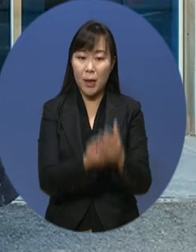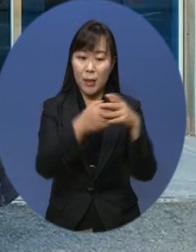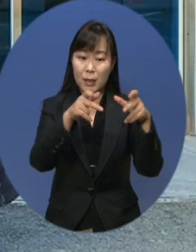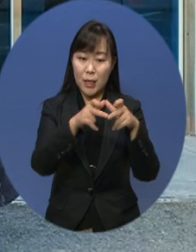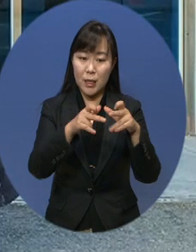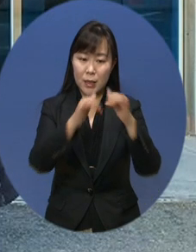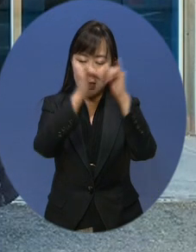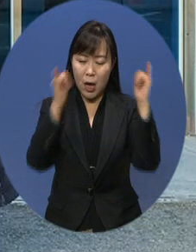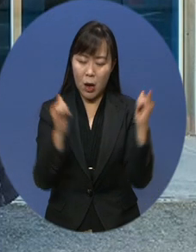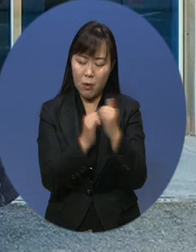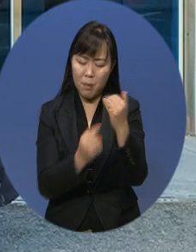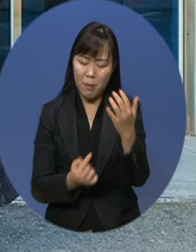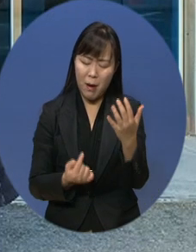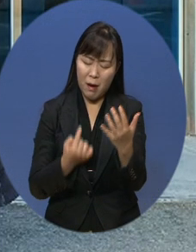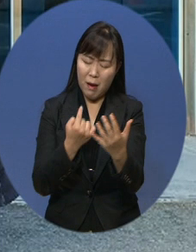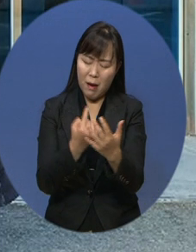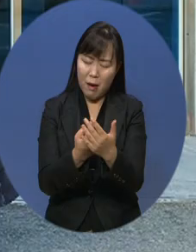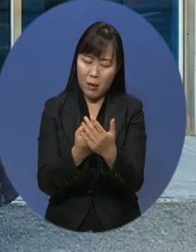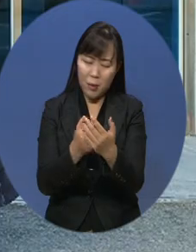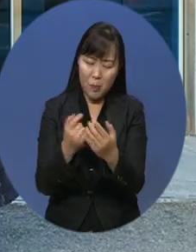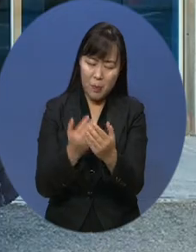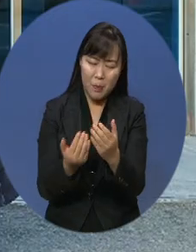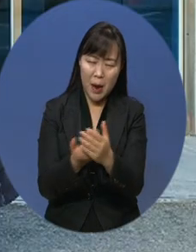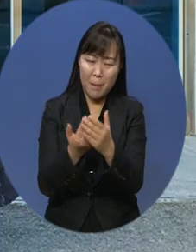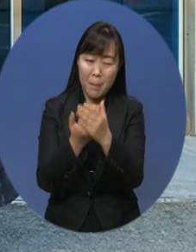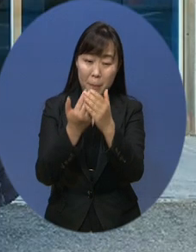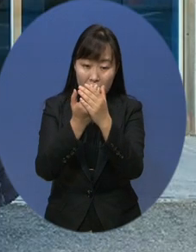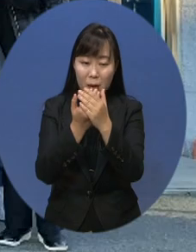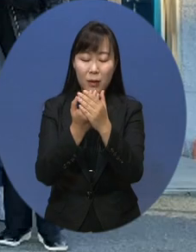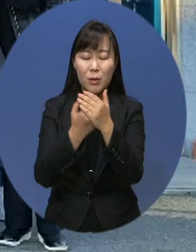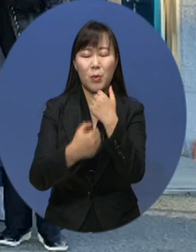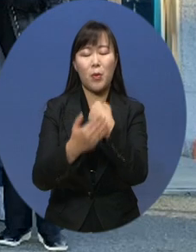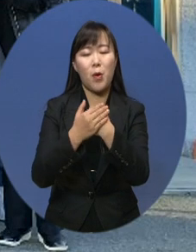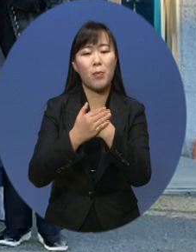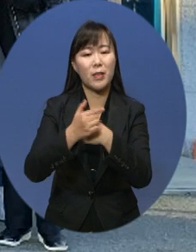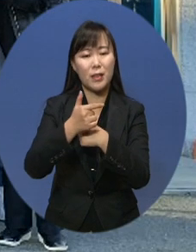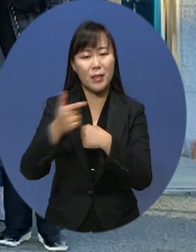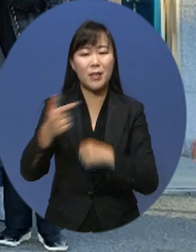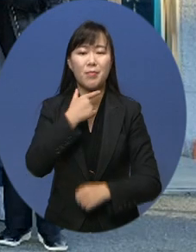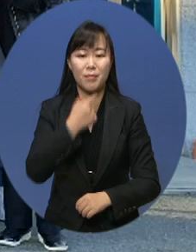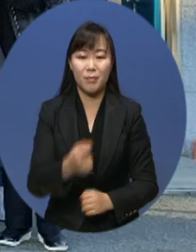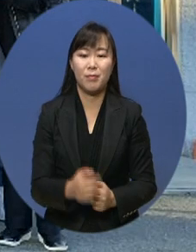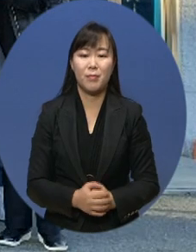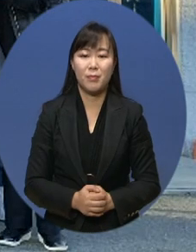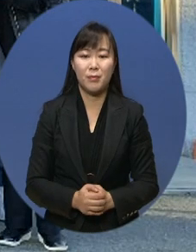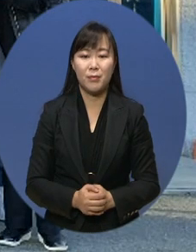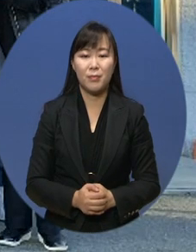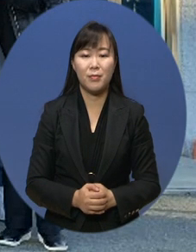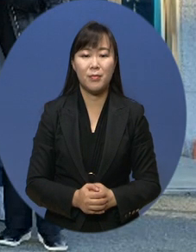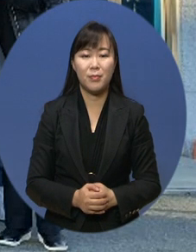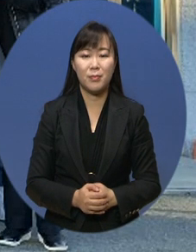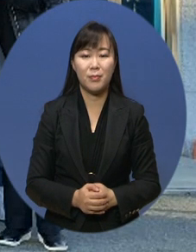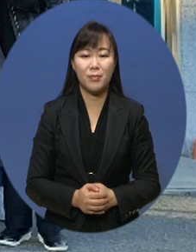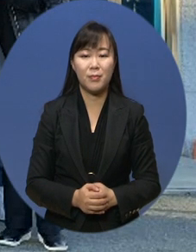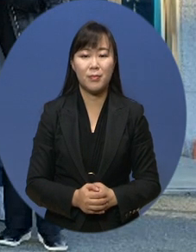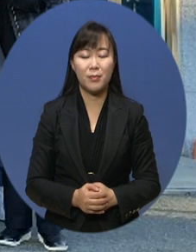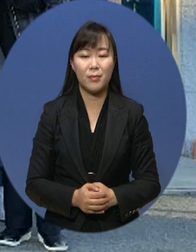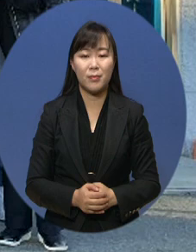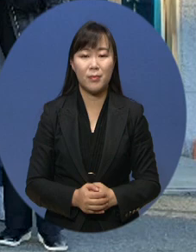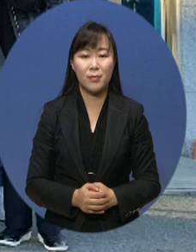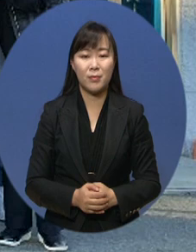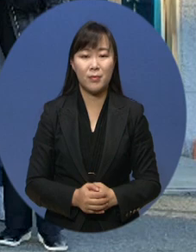장애인들의 사회를 향한 한 걸음 한 걸음에 큰 힘이 될수 있길 기대합니다. 복지TV